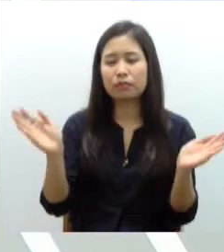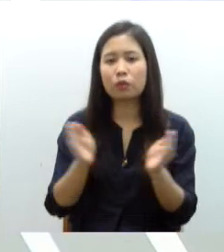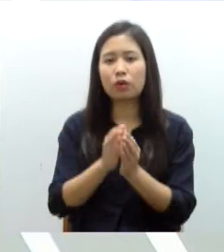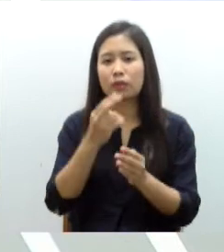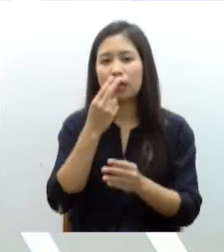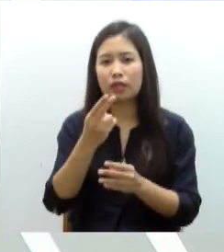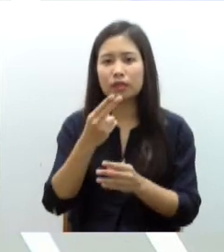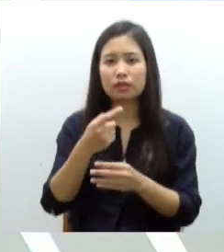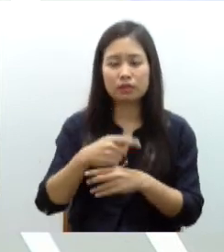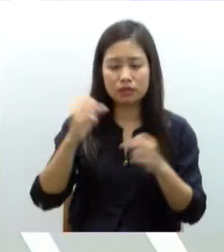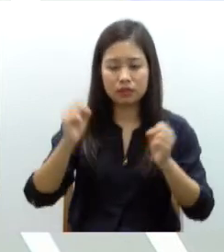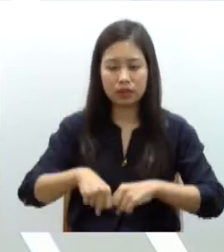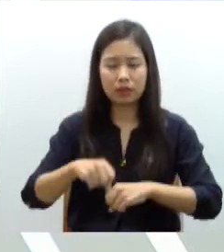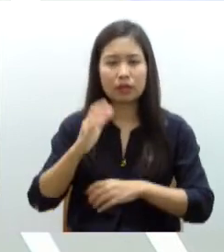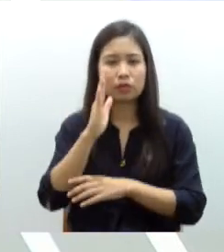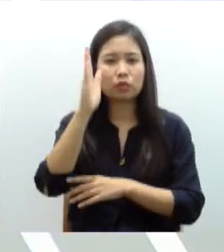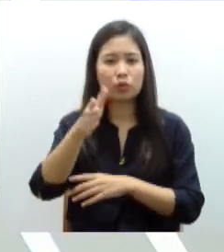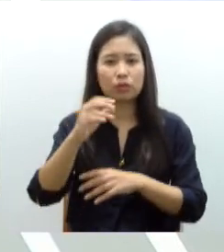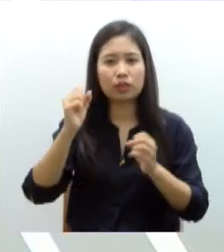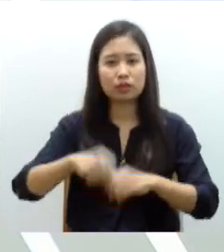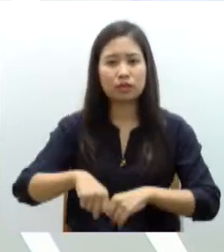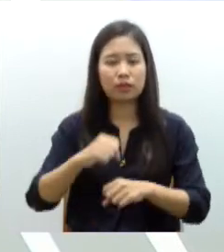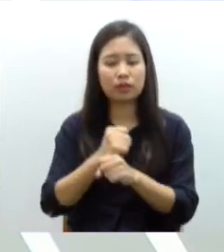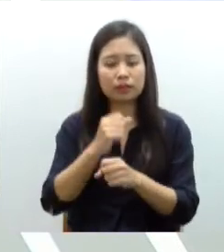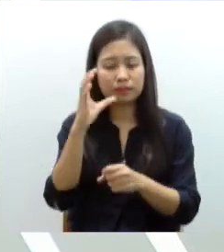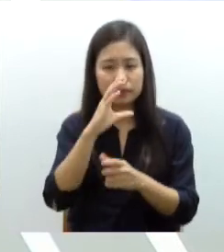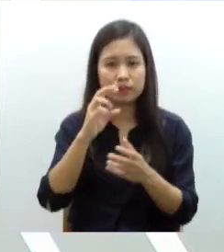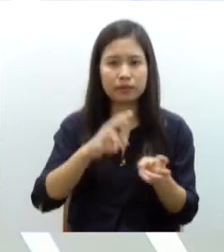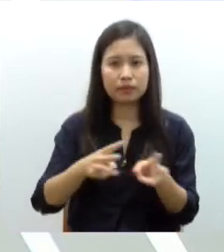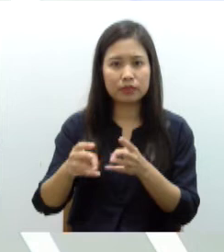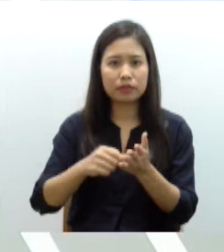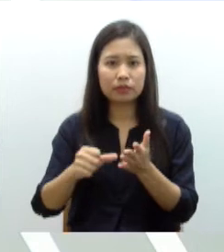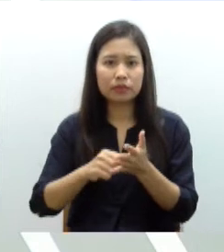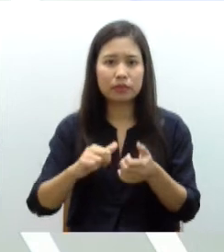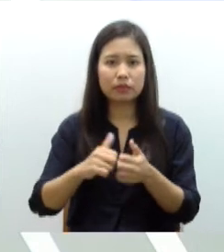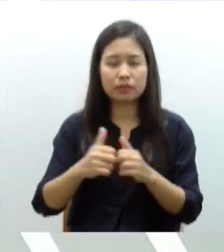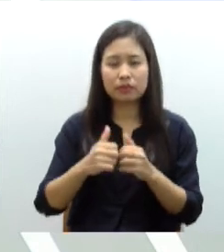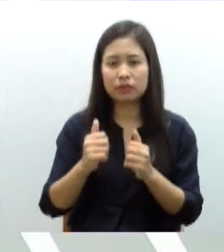ให้สามารถขยับขยื่นอะไรได้แล้วก็ทางหน่วยงานต่างๆจะต้องนำ